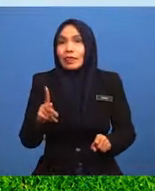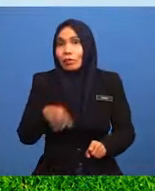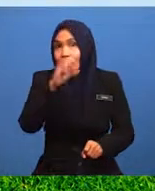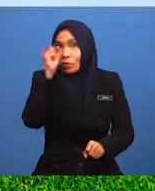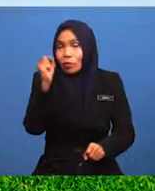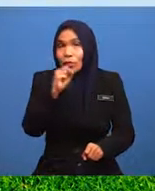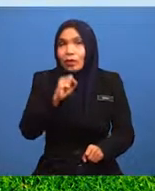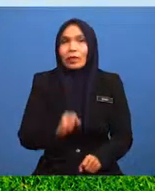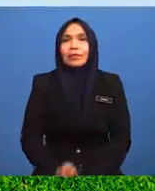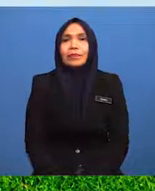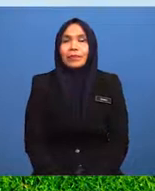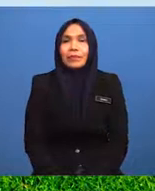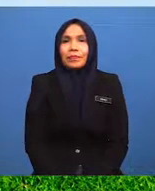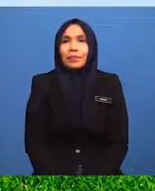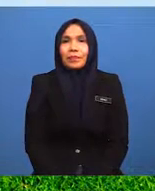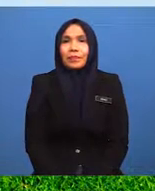kita hari ini.